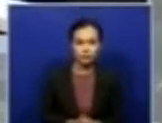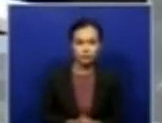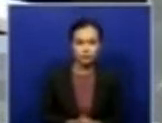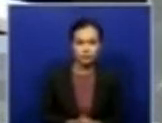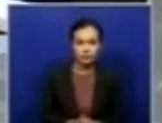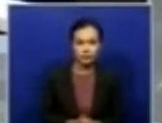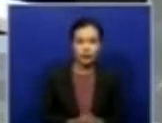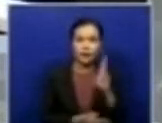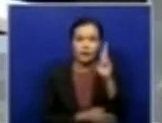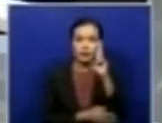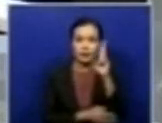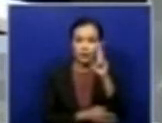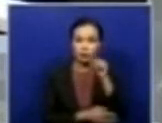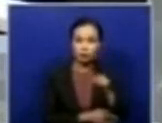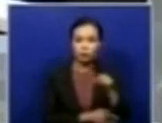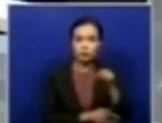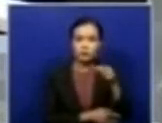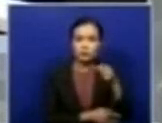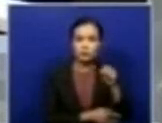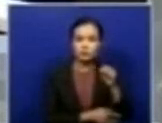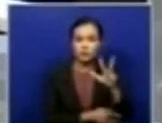12.30 น.ท่านประธานครับ